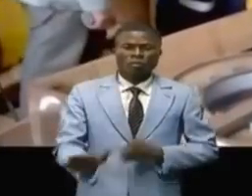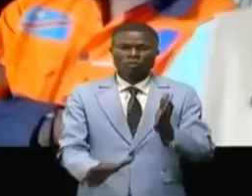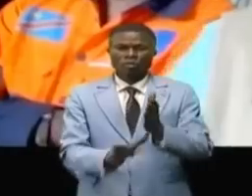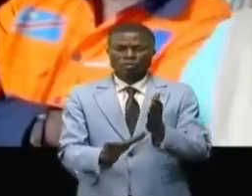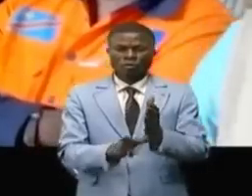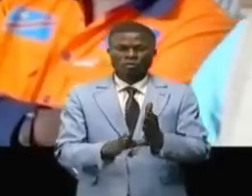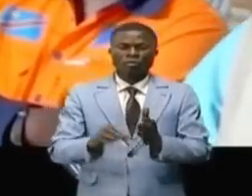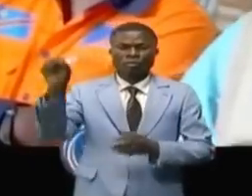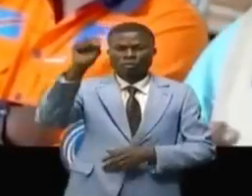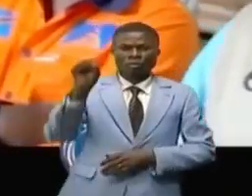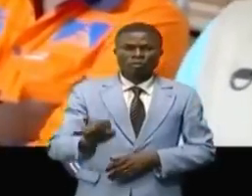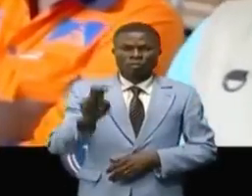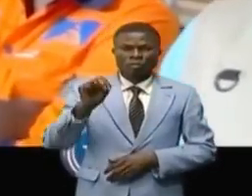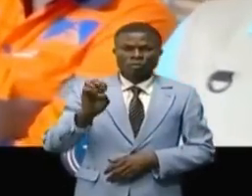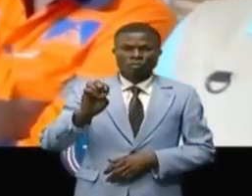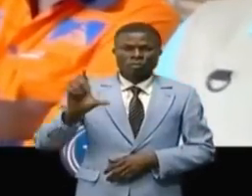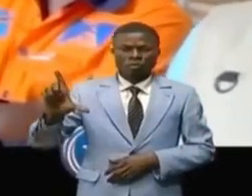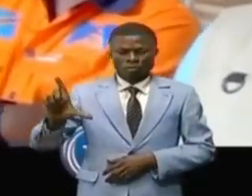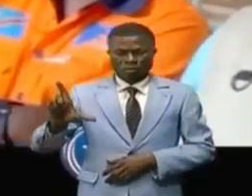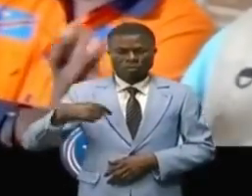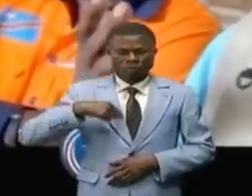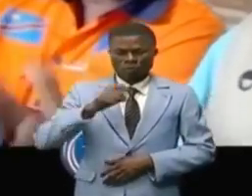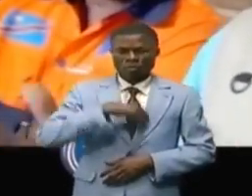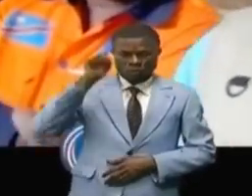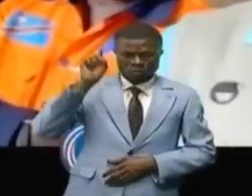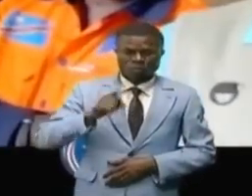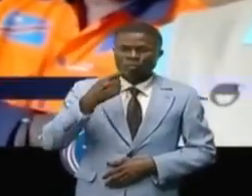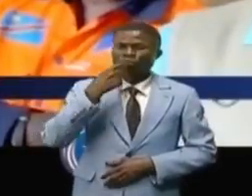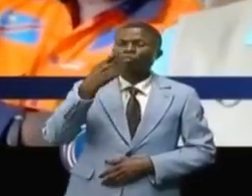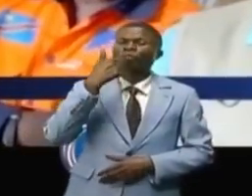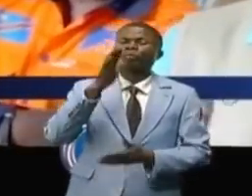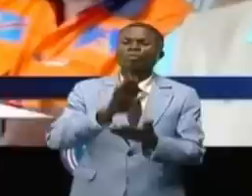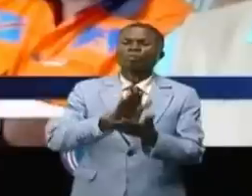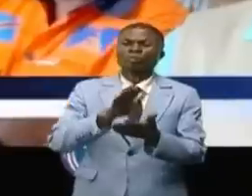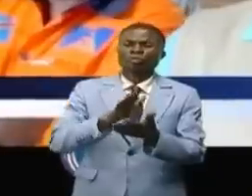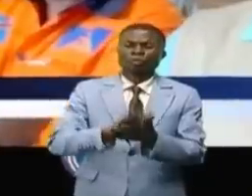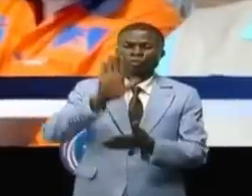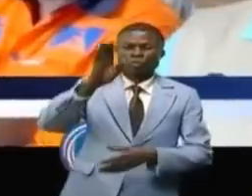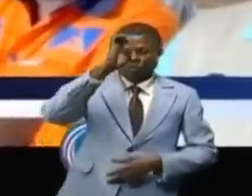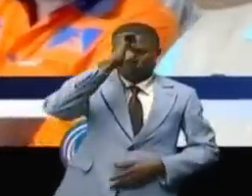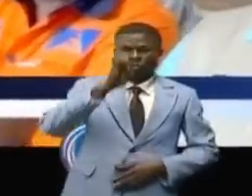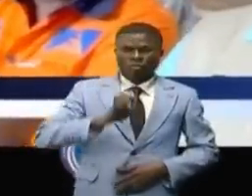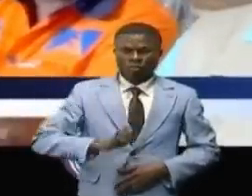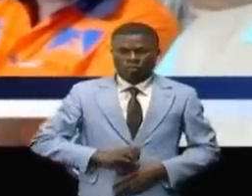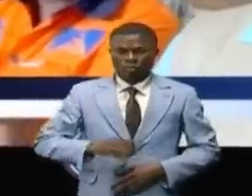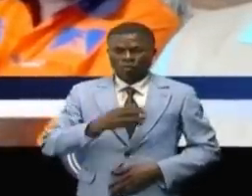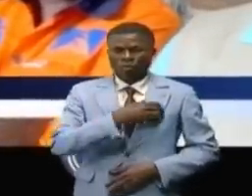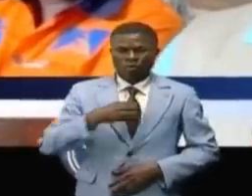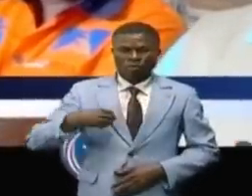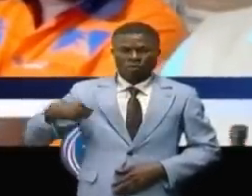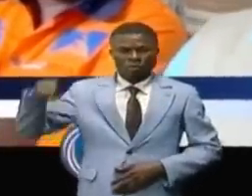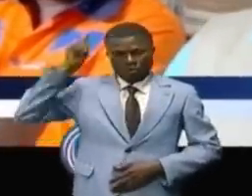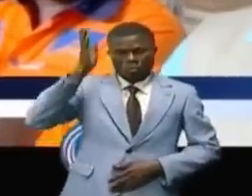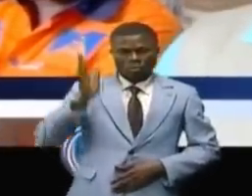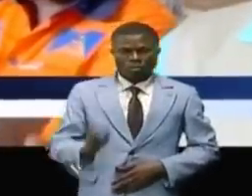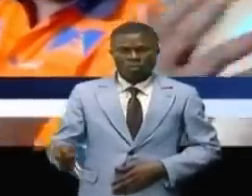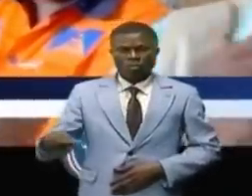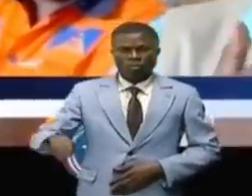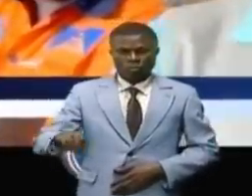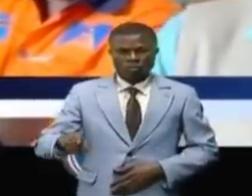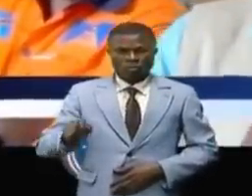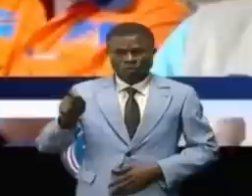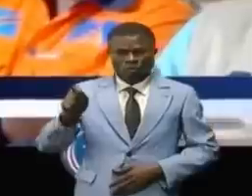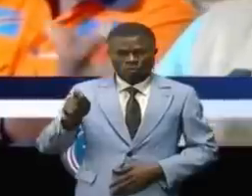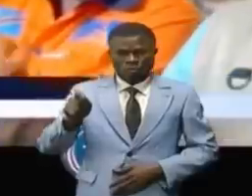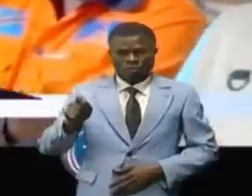maire de la semaine nous avons cette obligation morale de dire merci à Son Excellence madame le gouverneur de la province de la Toko qui